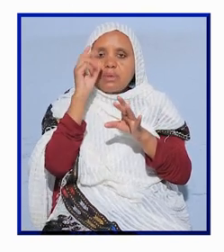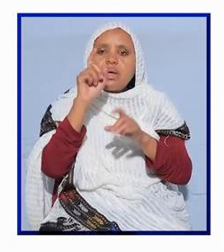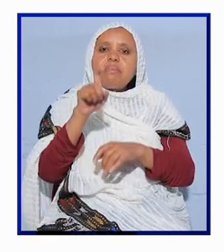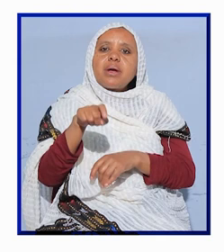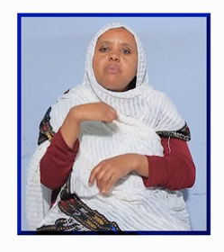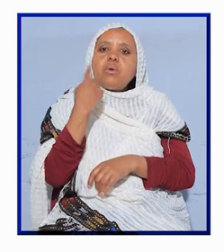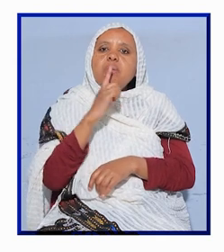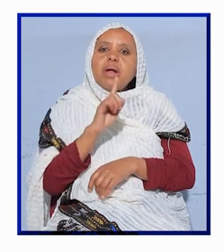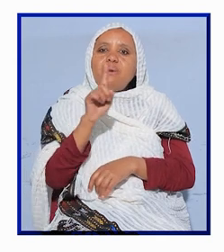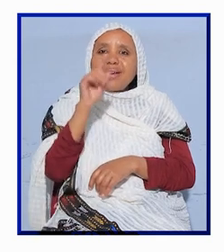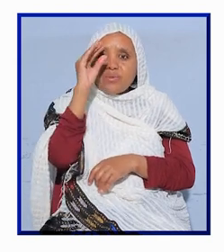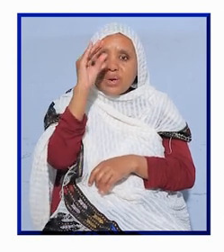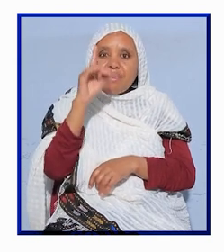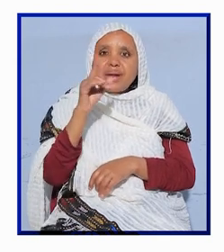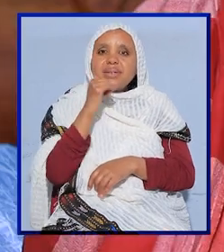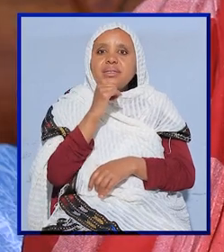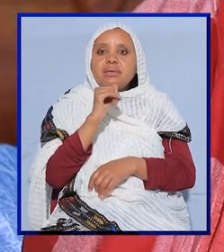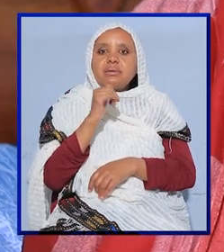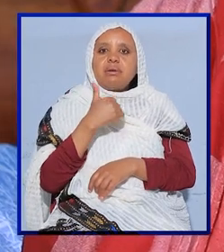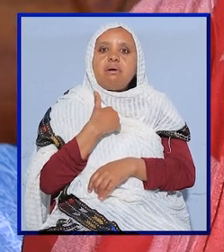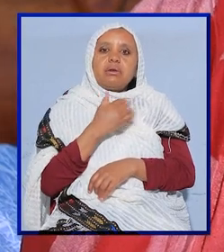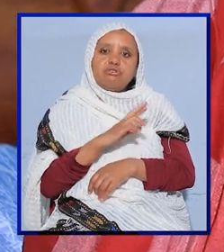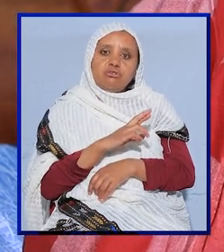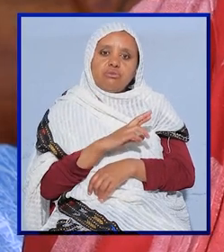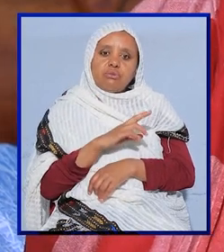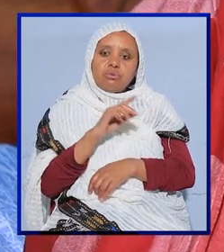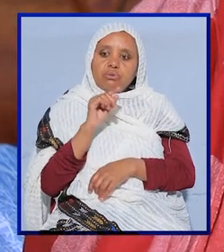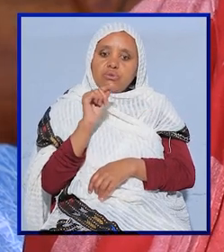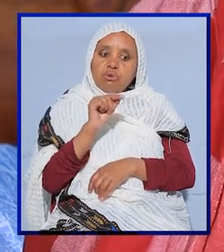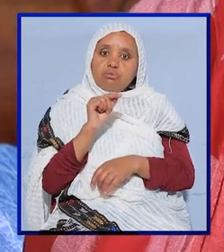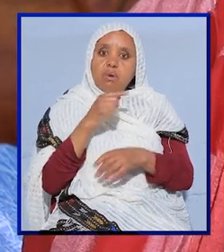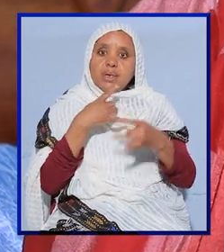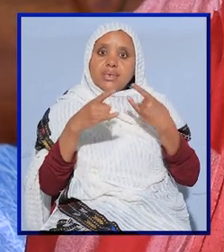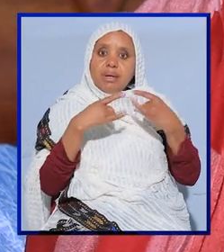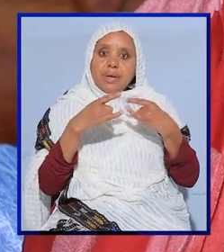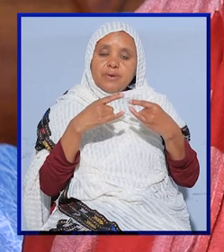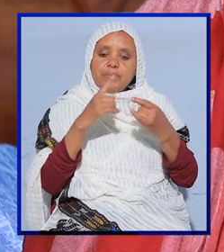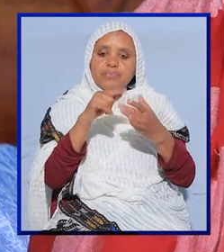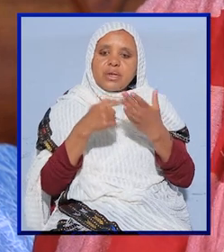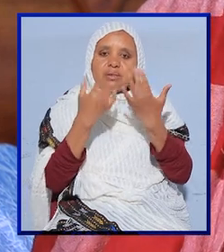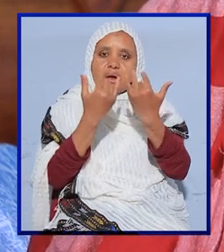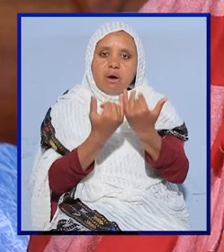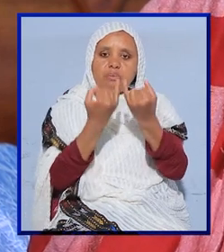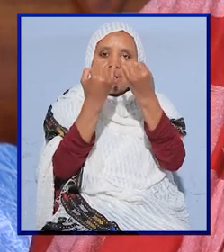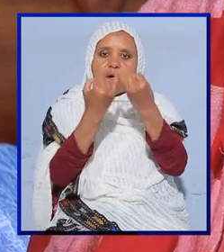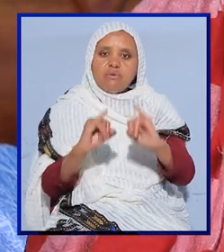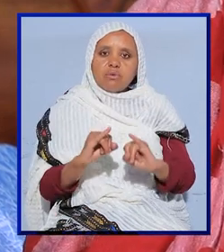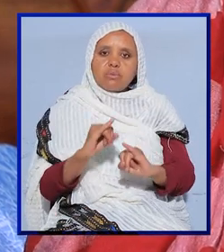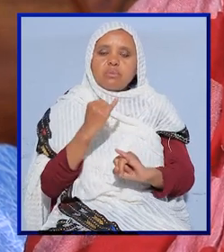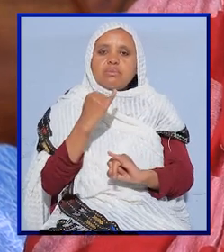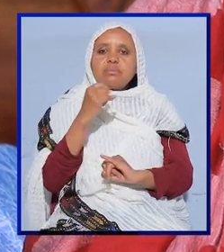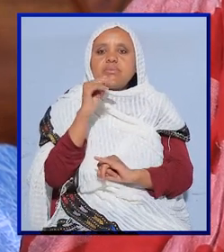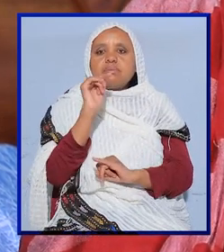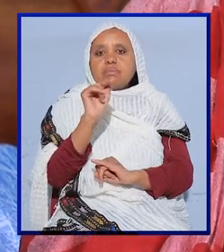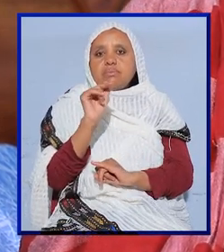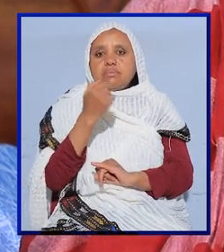የሚከፈለው ማን ነው? አንድ ወንድም አንድ እህት አለቻቸው። የእሷ ማለት ነው። ስለዚህ አሁን የሚከፈለው እኛ ነን።